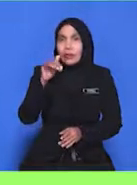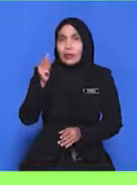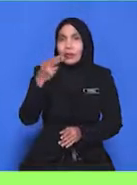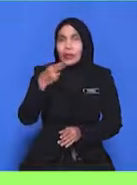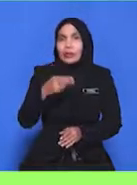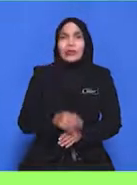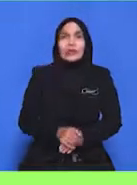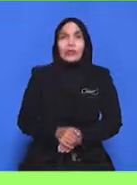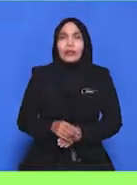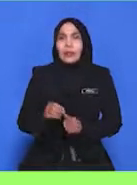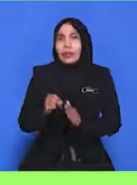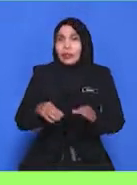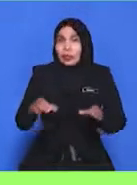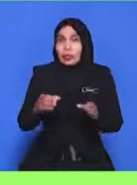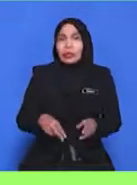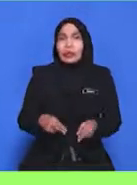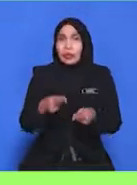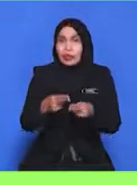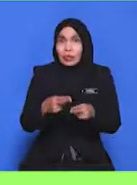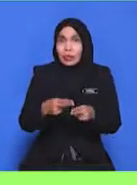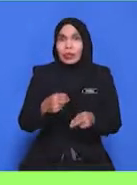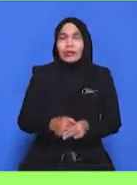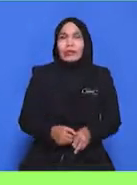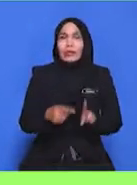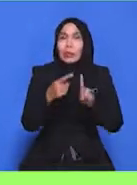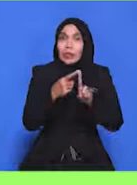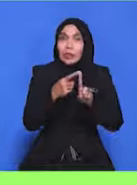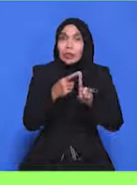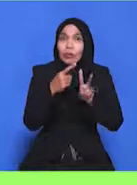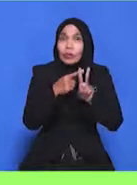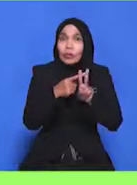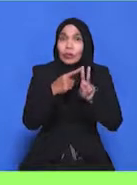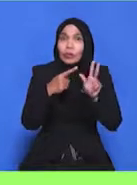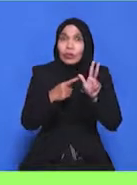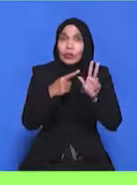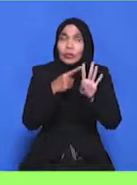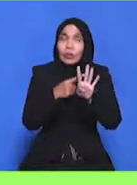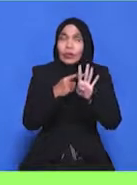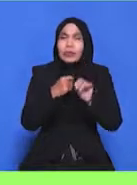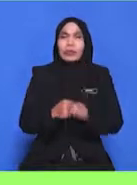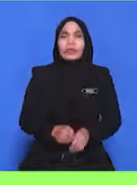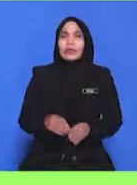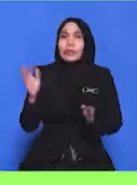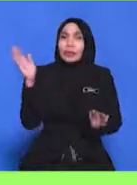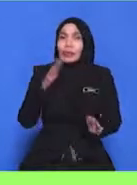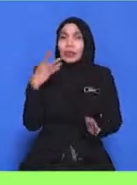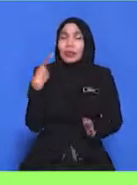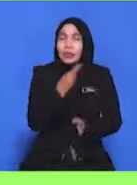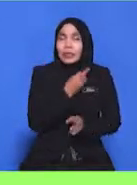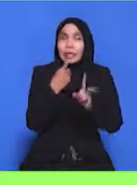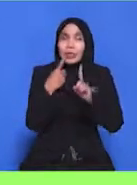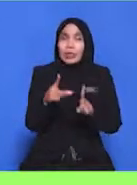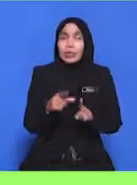Pertama, kedua, ketiga, keempat. Mari kita lihat